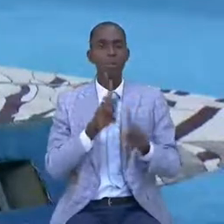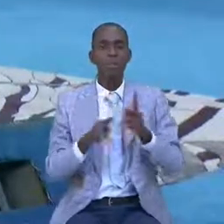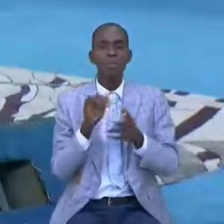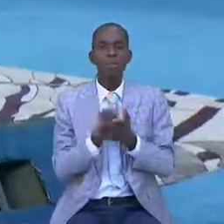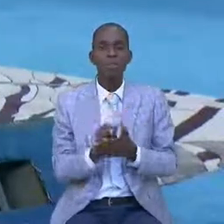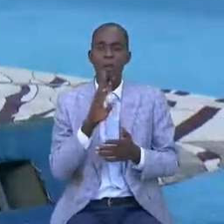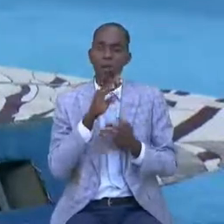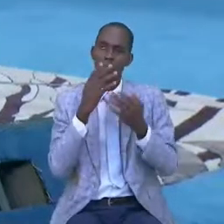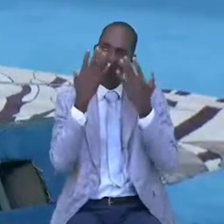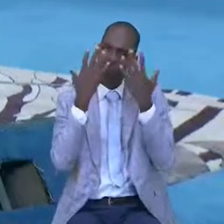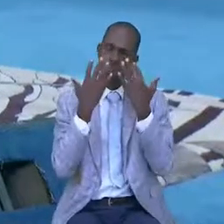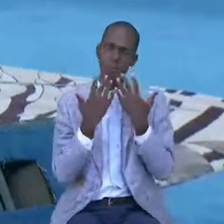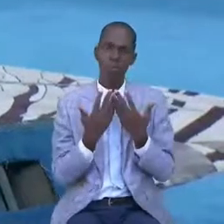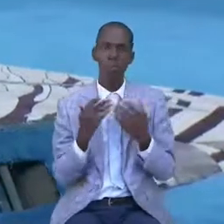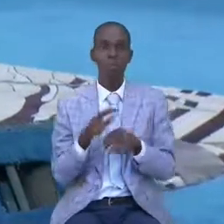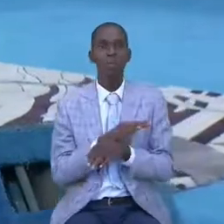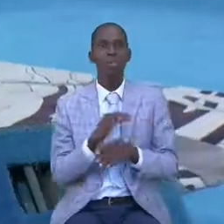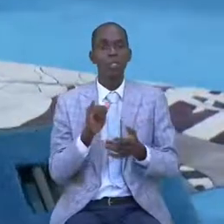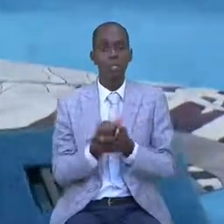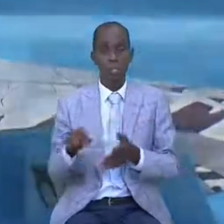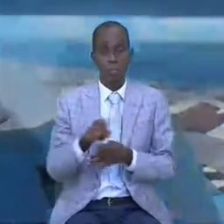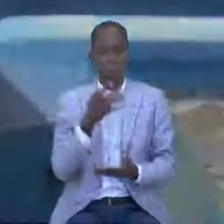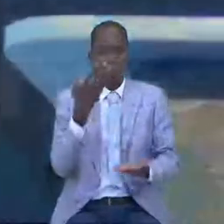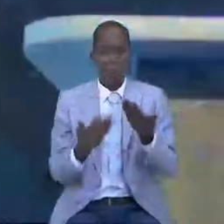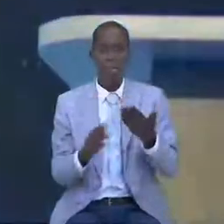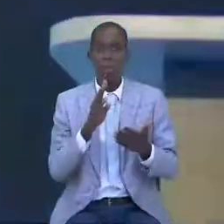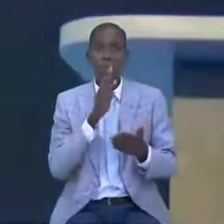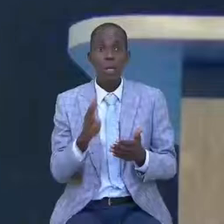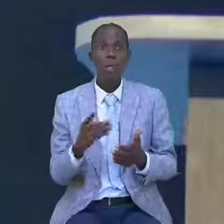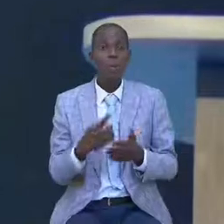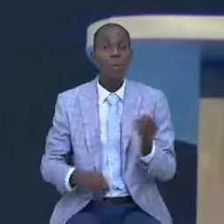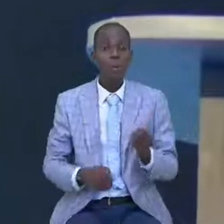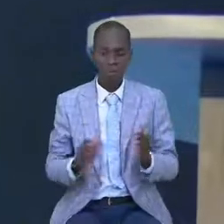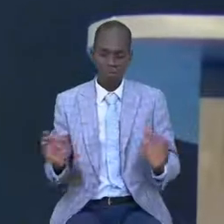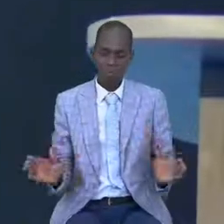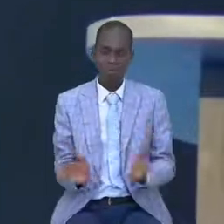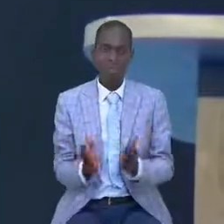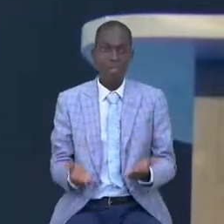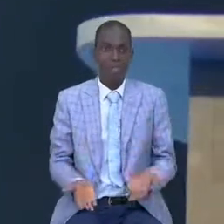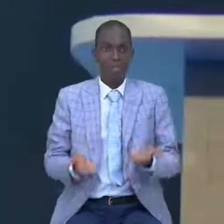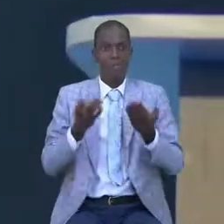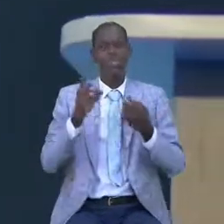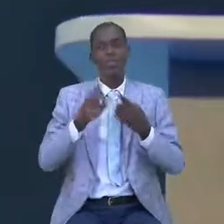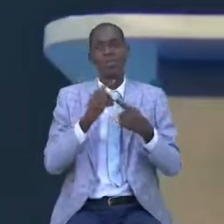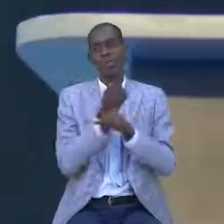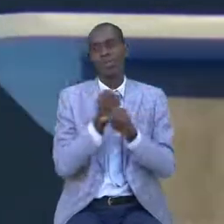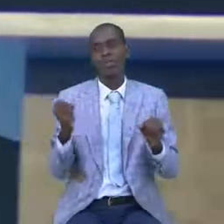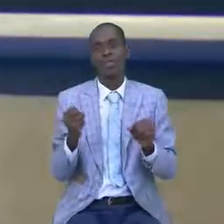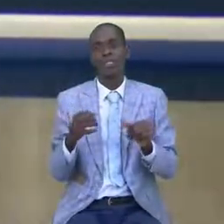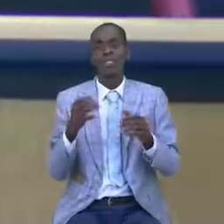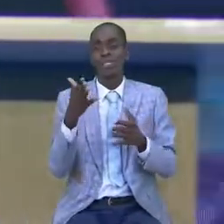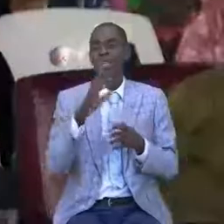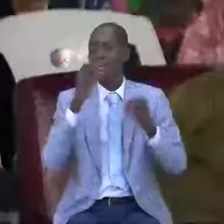Et délivre les affligés, ceux qui pleurent, ceux qui s'attristent, ceux qui s'affligent, qu'ils